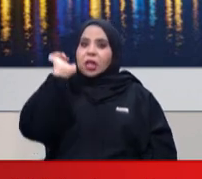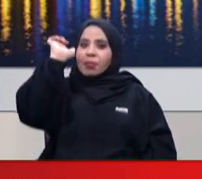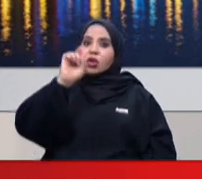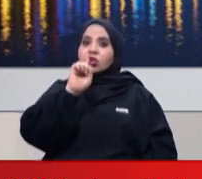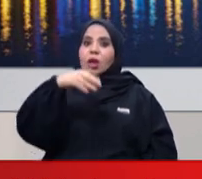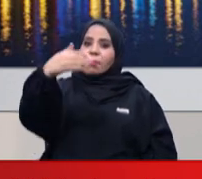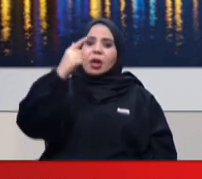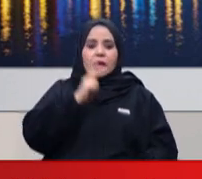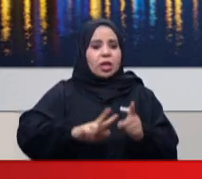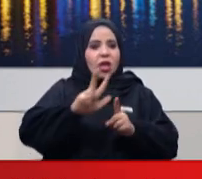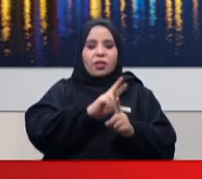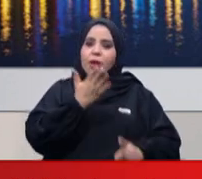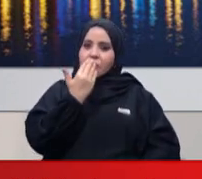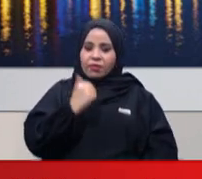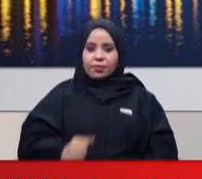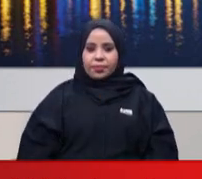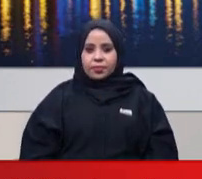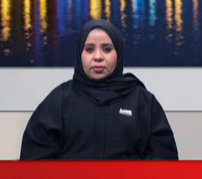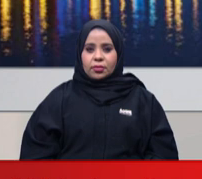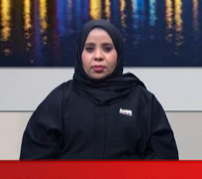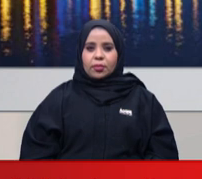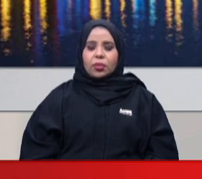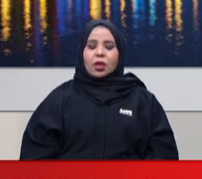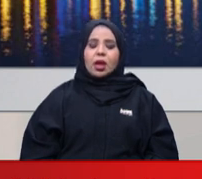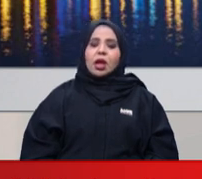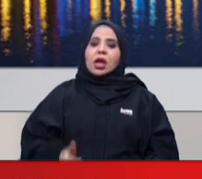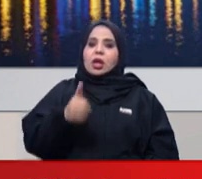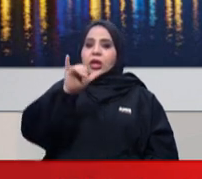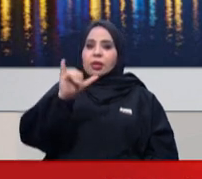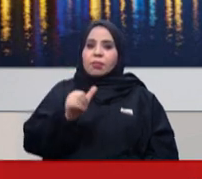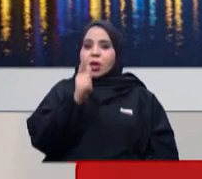راح يتأثرون. نعم. إذا الأستاذة إيمان